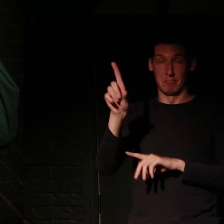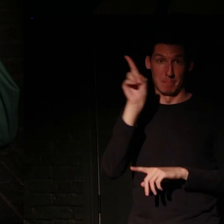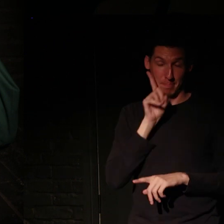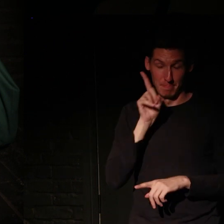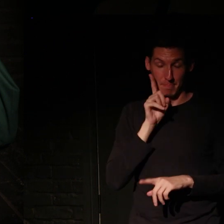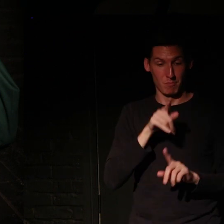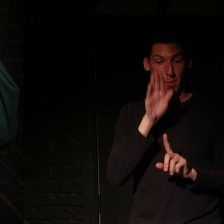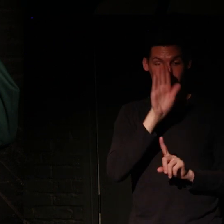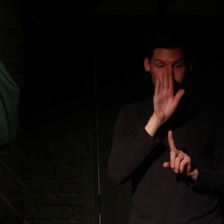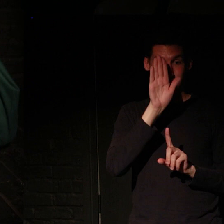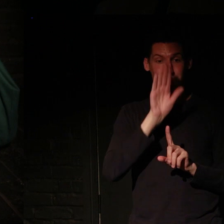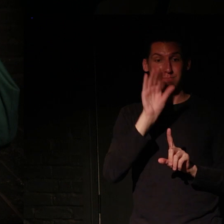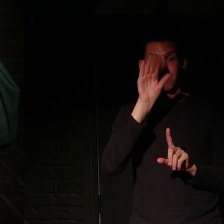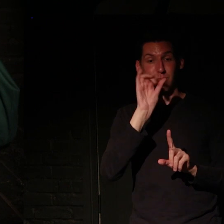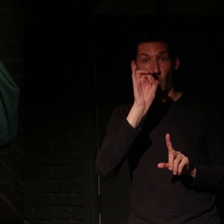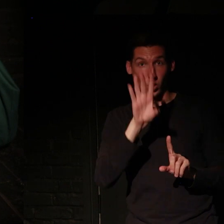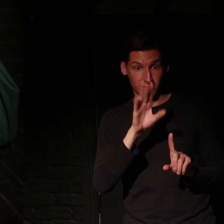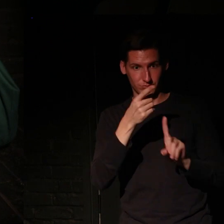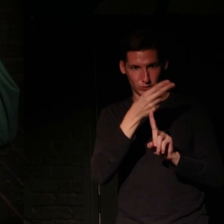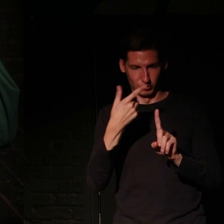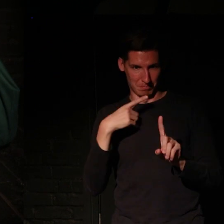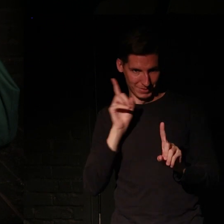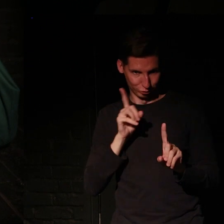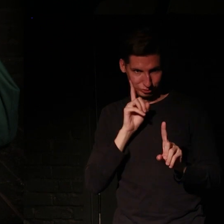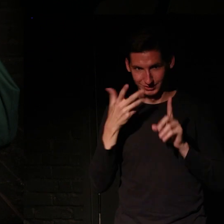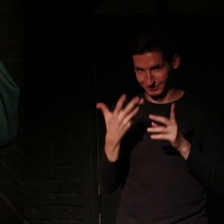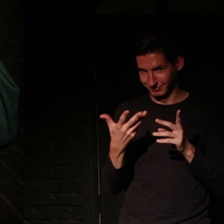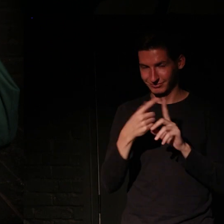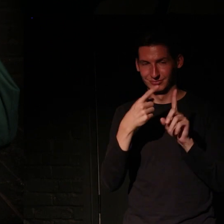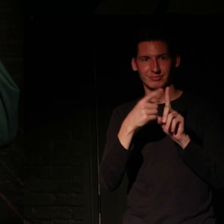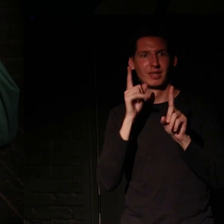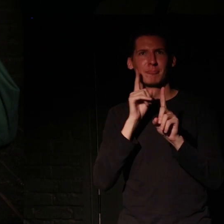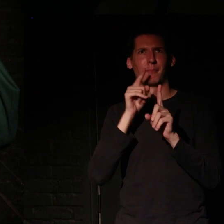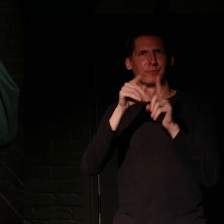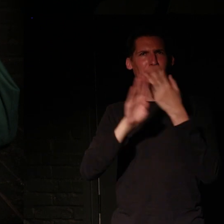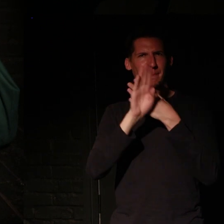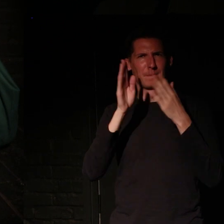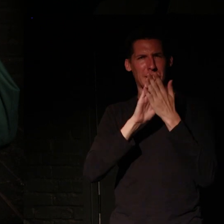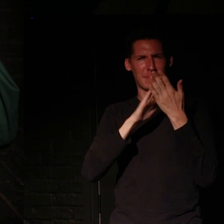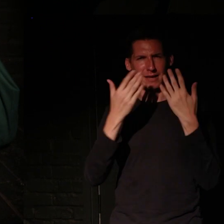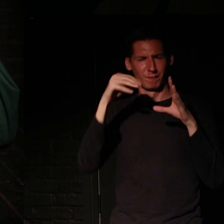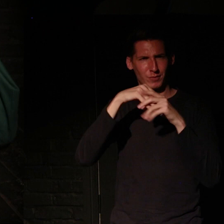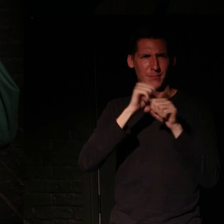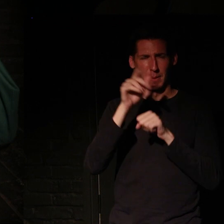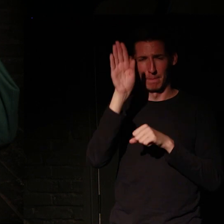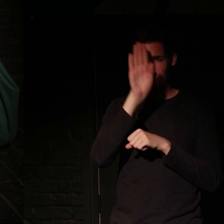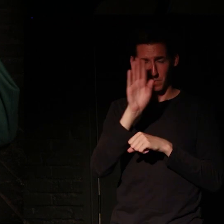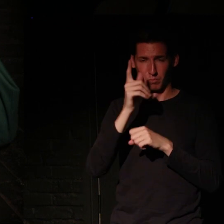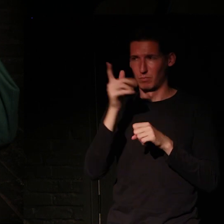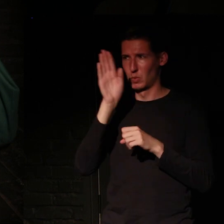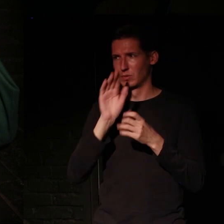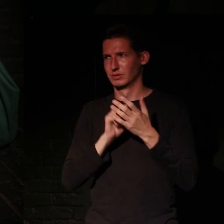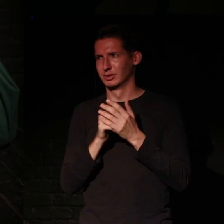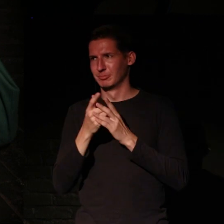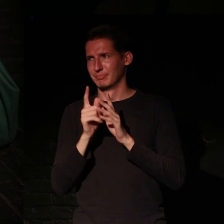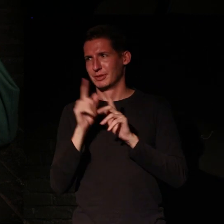rzeczownik rodzaju męskiego, a na wielu obrazach przedstawiany jest jako mężczyzna z długą brodą. Jeszcze stary mężczyzna.